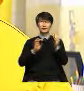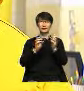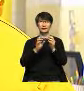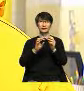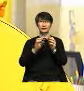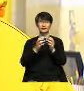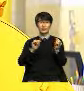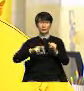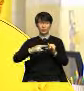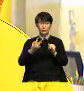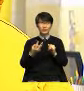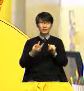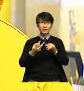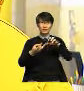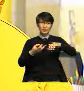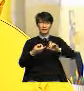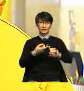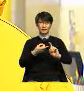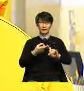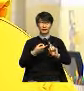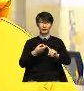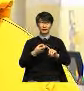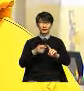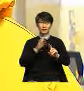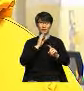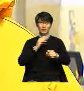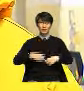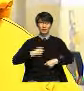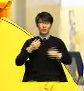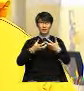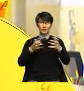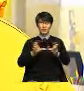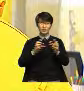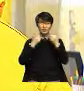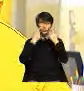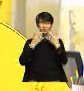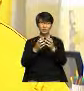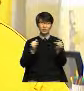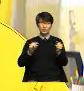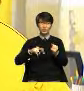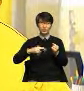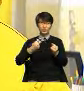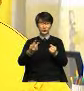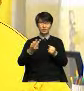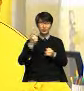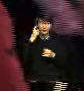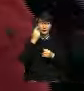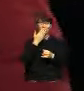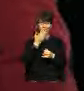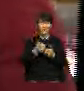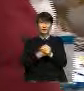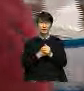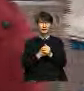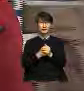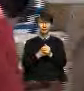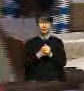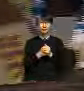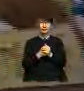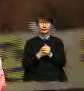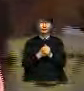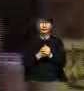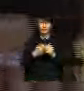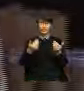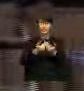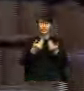세대 교체론에서는 압도적으로 정의당이 확실한 인물 교체라고는 할 수 있습니다.